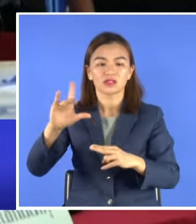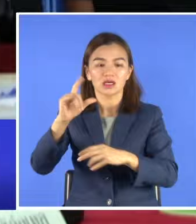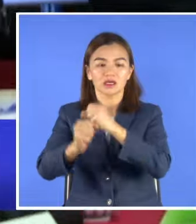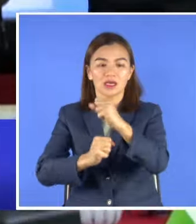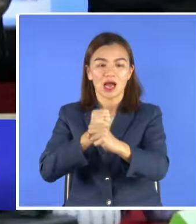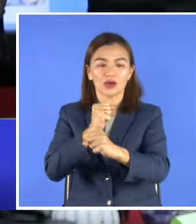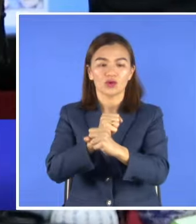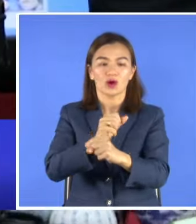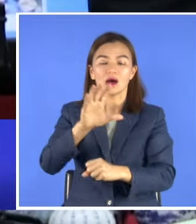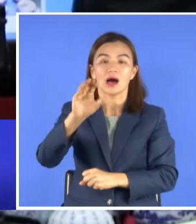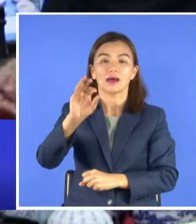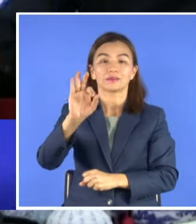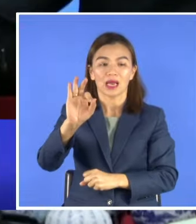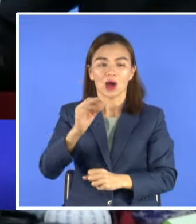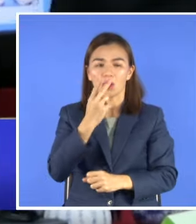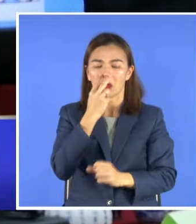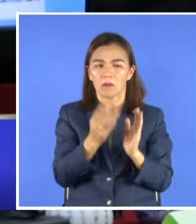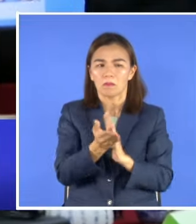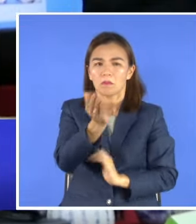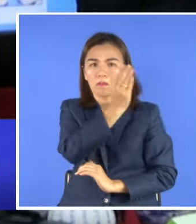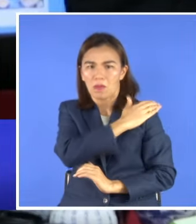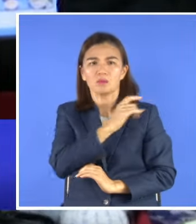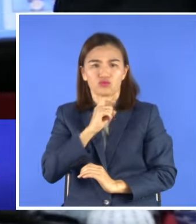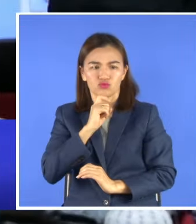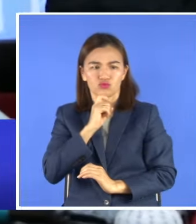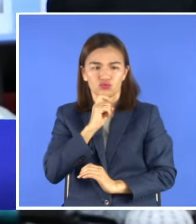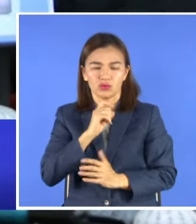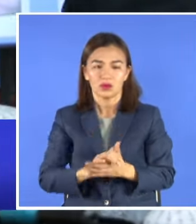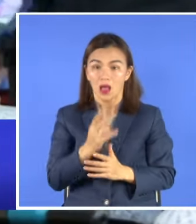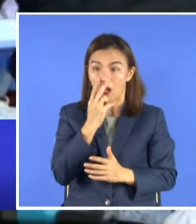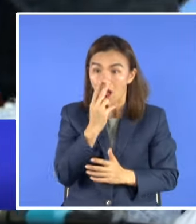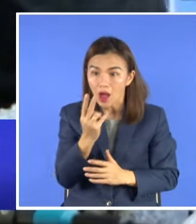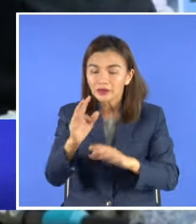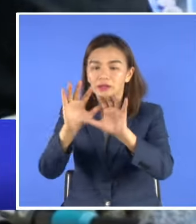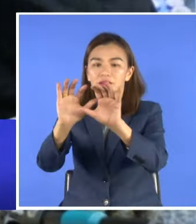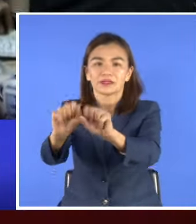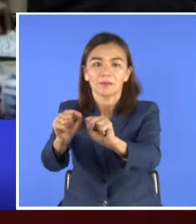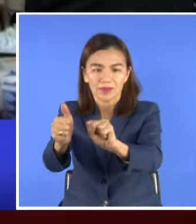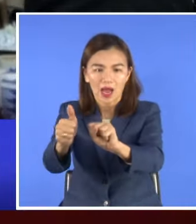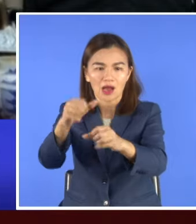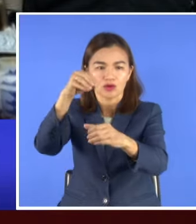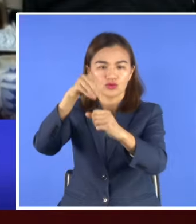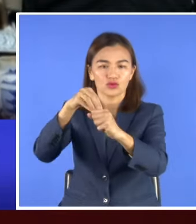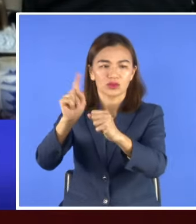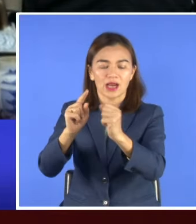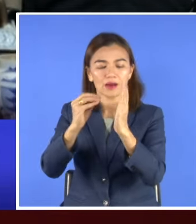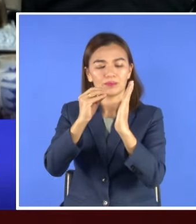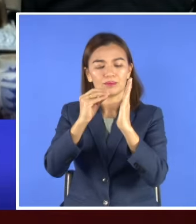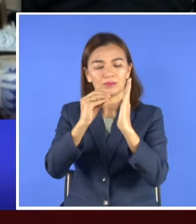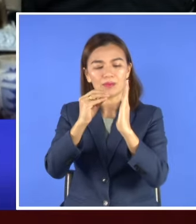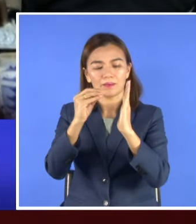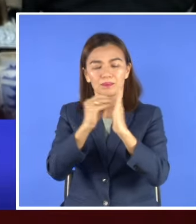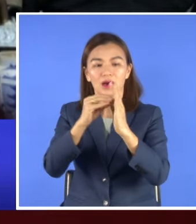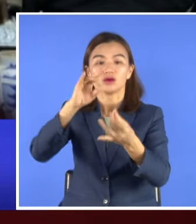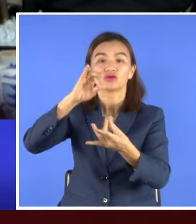เนี่ยจับได้คาผ้าเหลืองเลยไปจับได้ที่วัดเกาะไม้แดงหมู่ที่6ตำบลวังลึกอำเภอศรีสำโรงจังหวัดสุโขทัยนะ